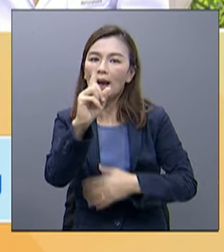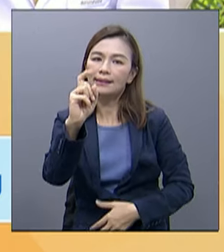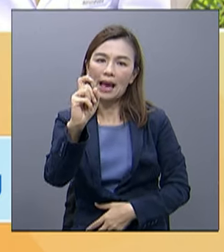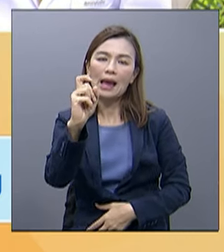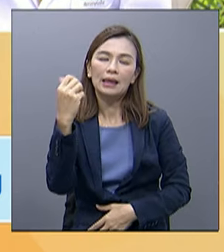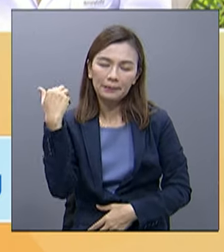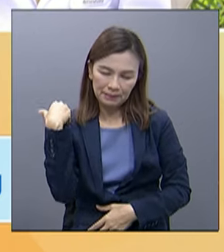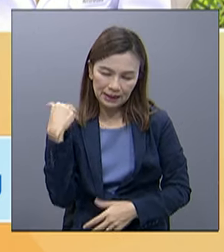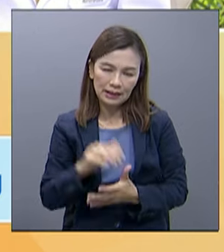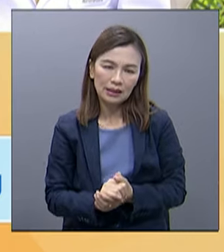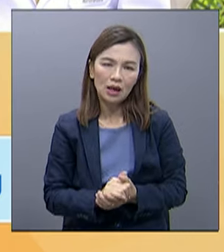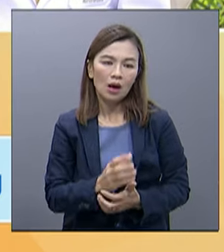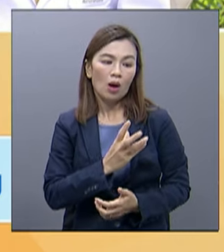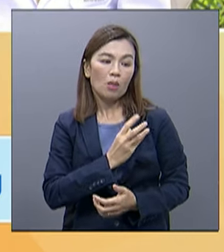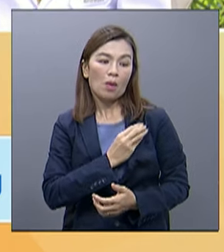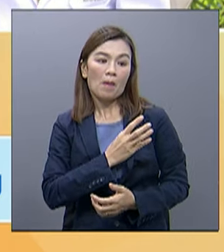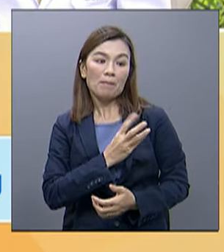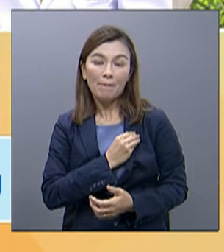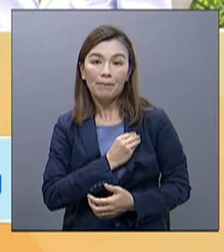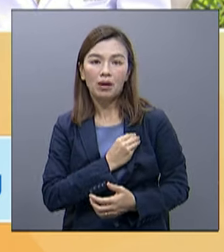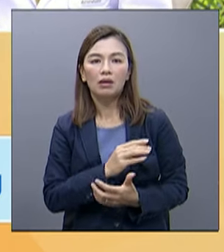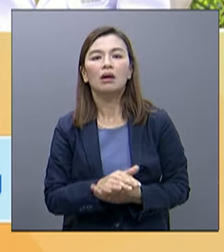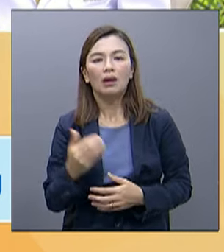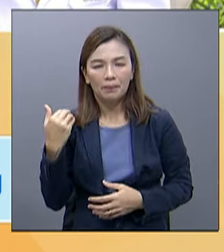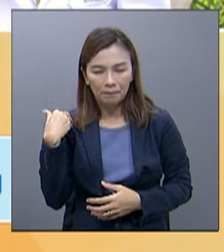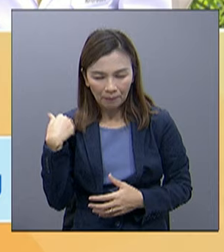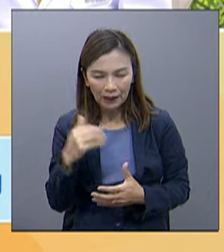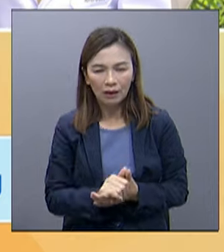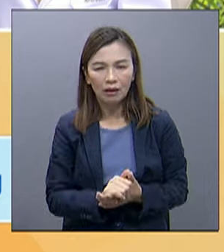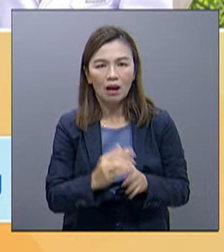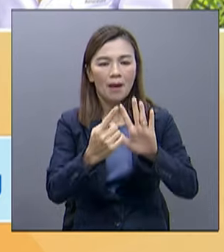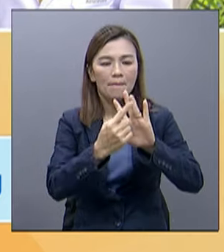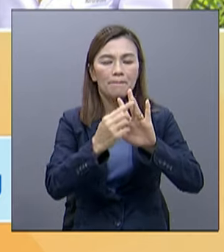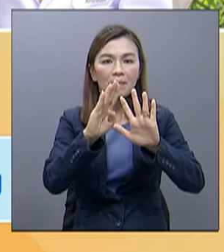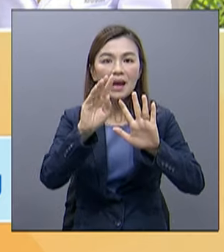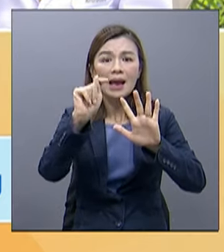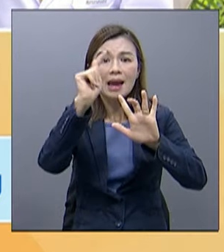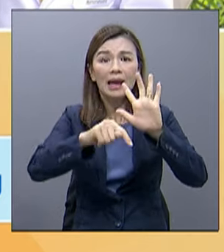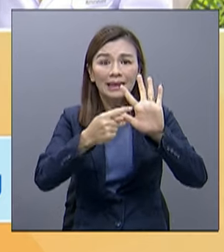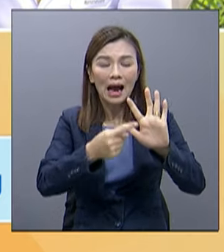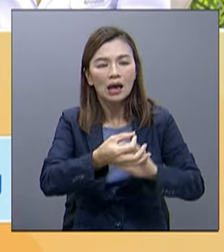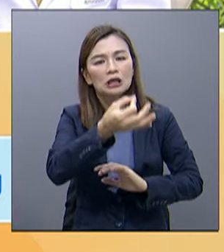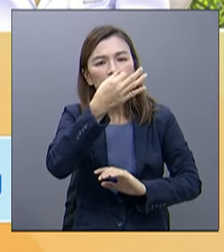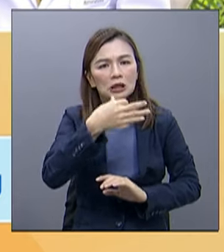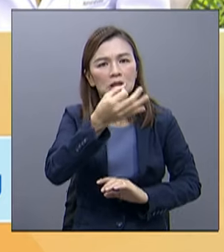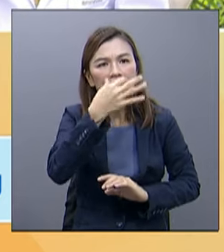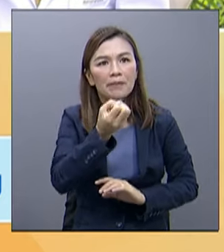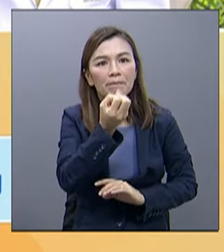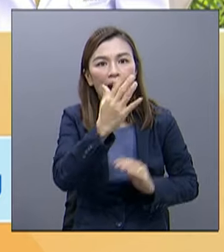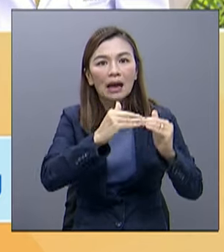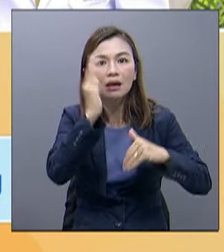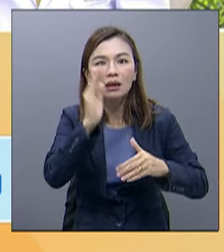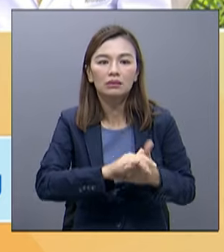เสียชีวิตจากโรคหัวใจหล่อเลหมายถึงถ้ากินเบต้าเคลีนเยอะเกินไปใช่ออเหรอคือเรามีอยู่แล้วแล้วเราไปกินเพิ่มขึ้นไปมันเกินมัน